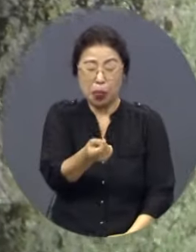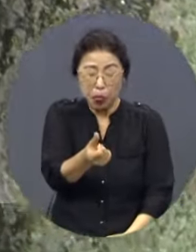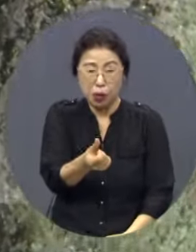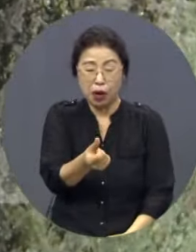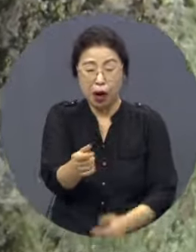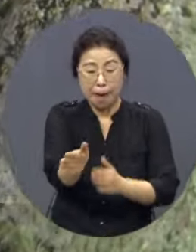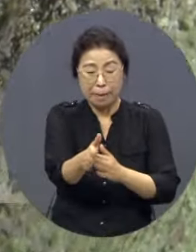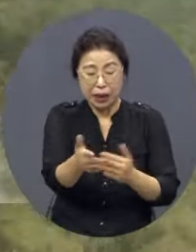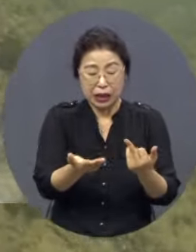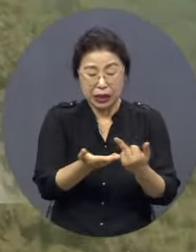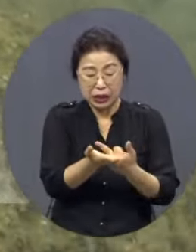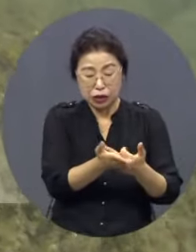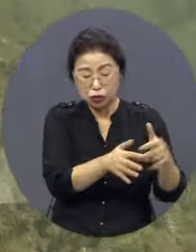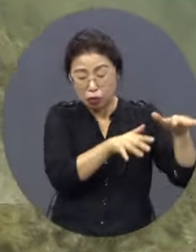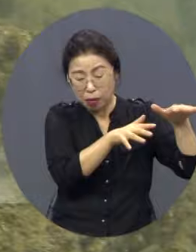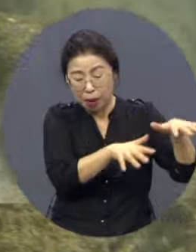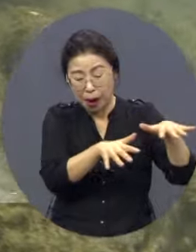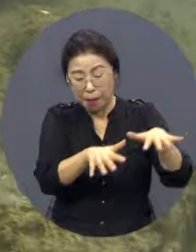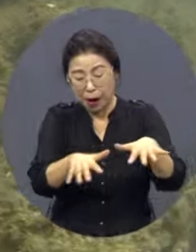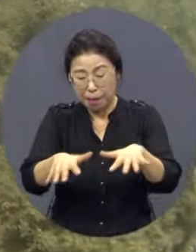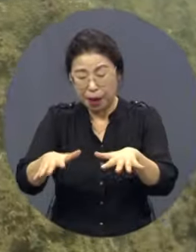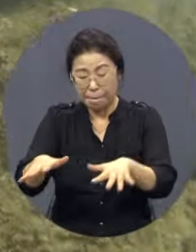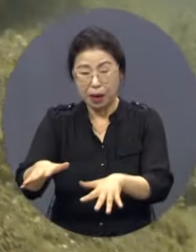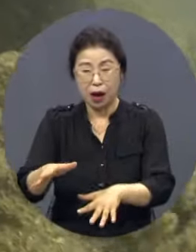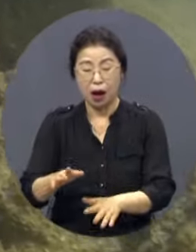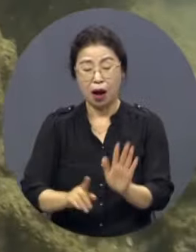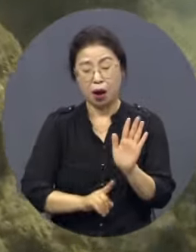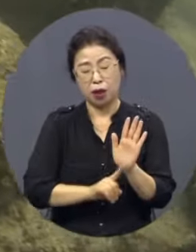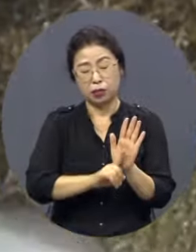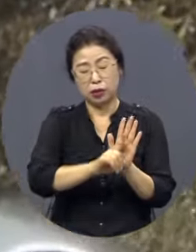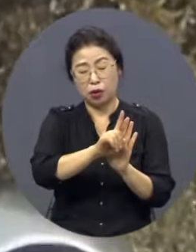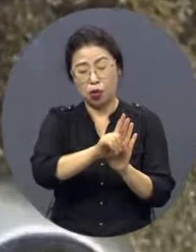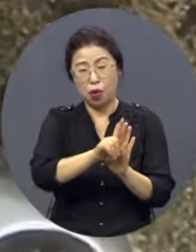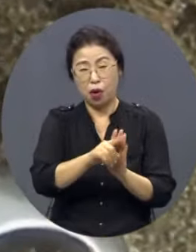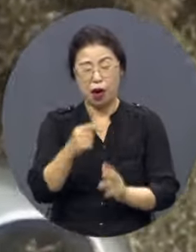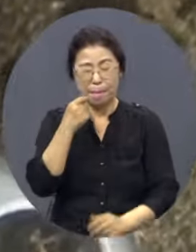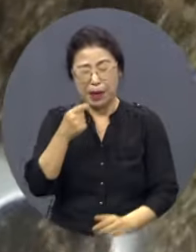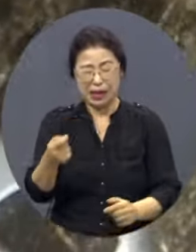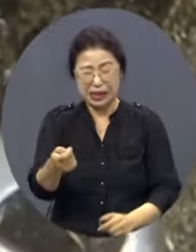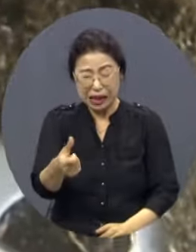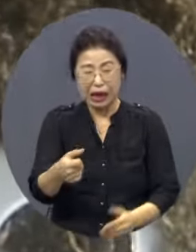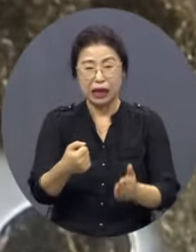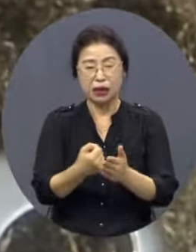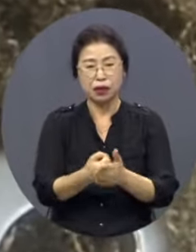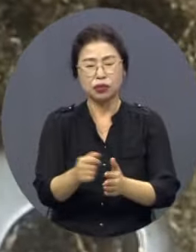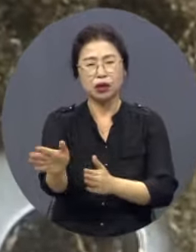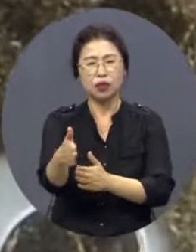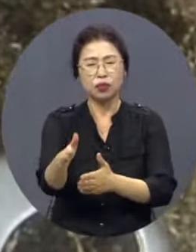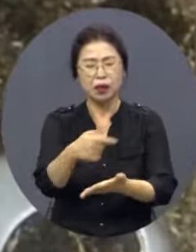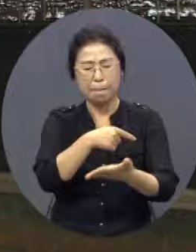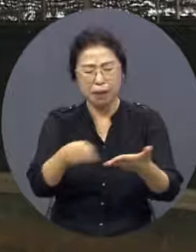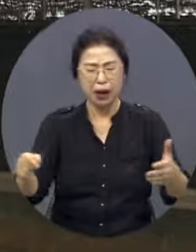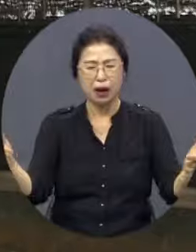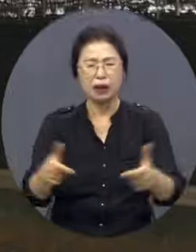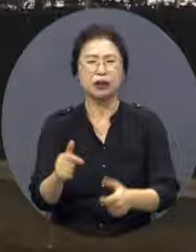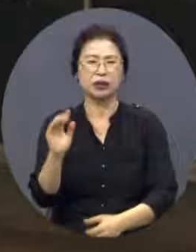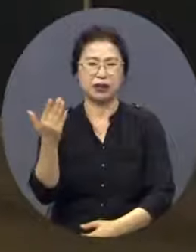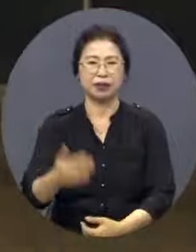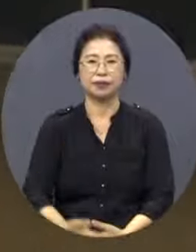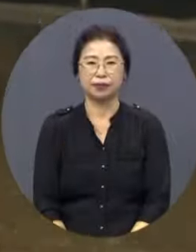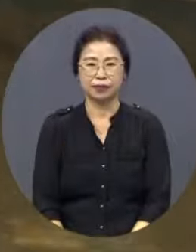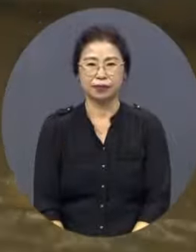해수가 제주 바다로 유입되는데 고수온과 함께 어패류나 양식장 폐사의 원인이 됩니다.